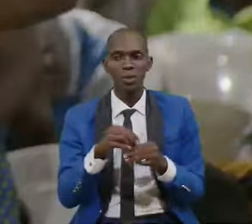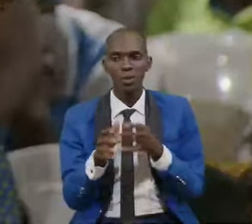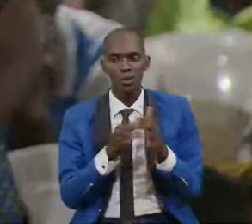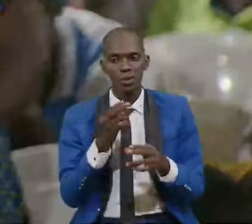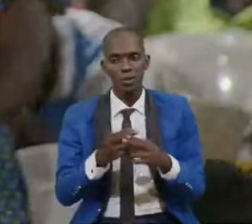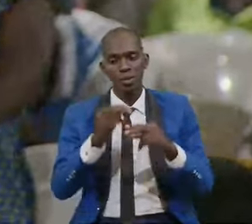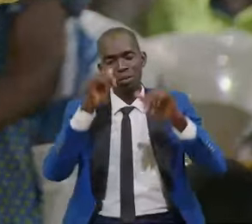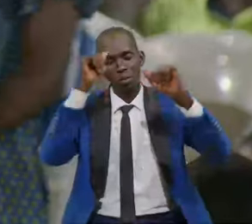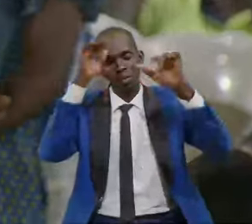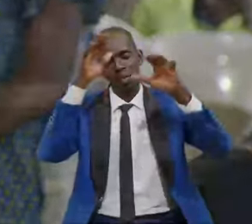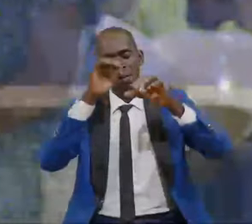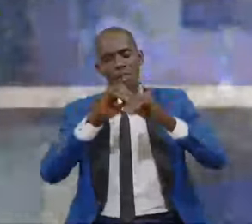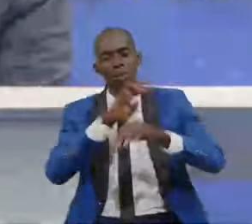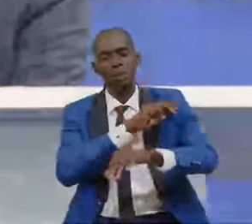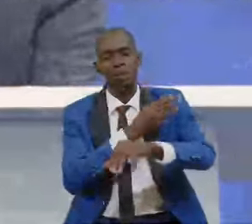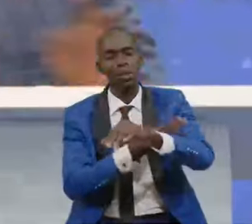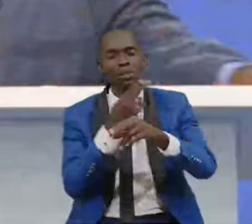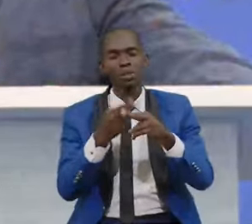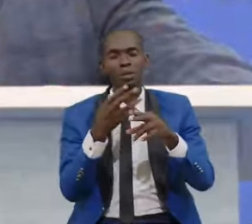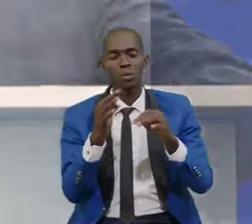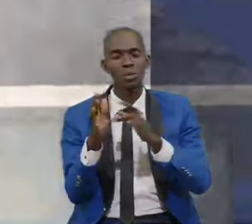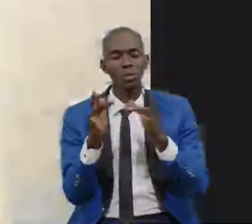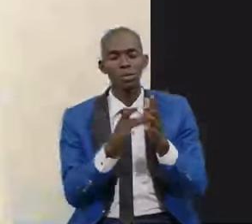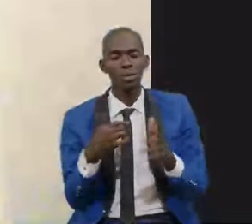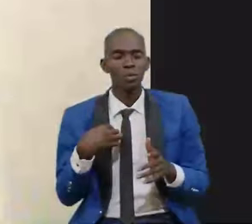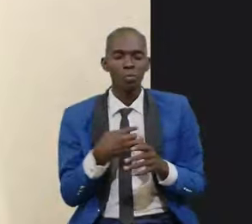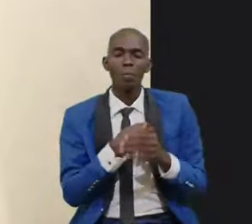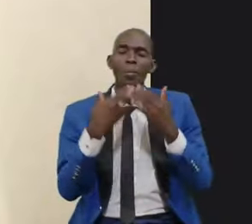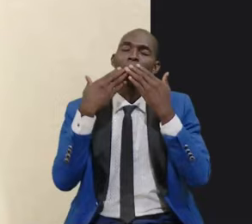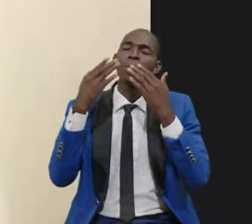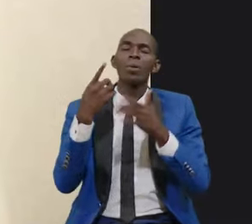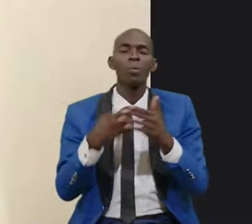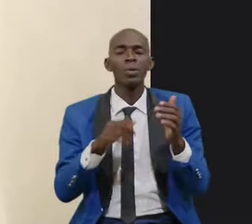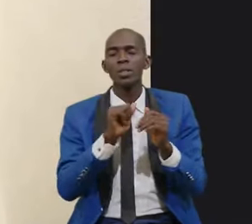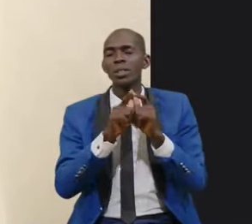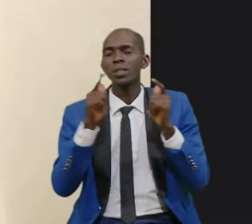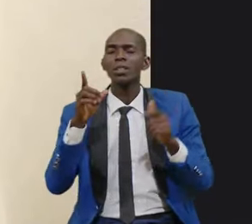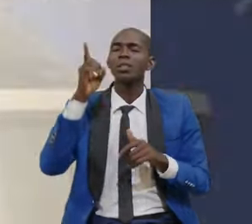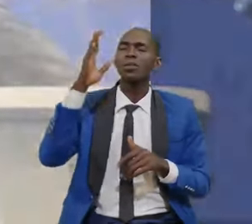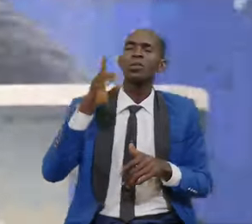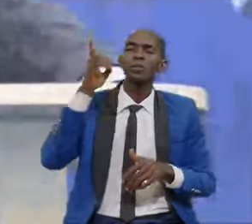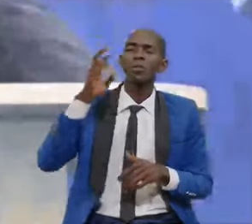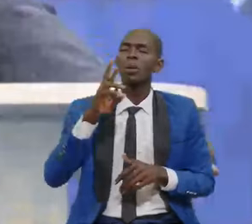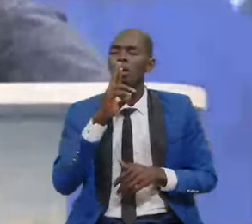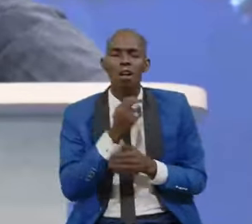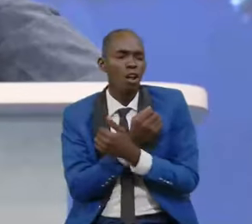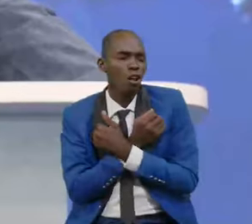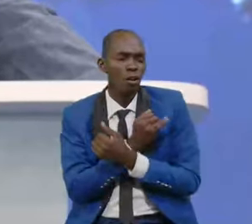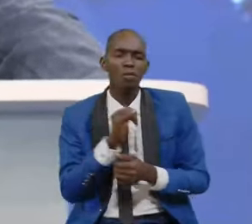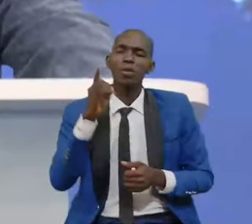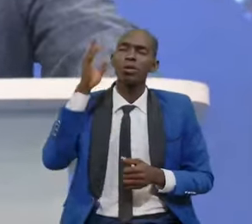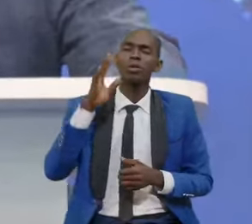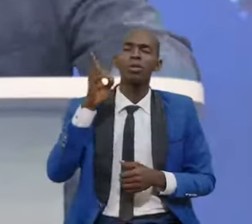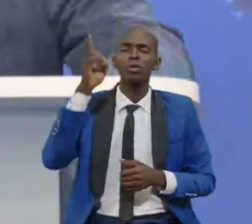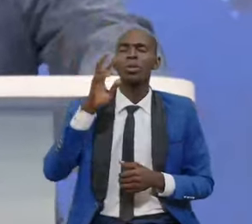Père, au nom puissant de Jésus, nous te remercions. Quel grand Dieu es-tu? Dieu aimable, Dieu